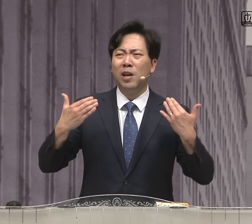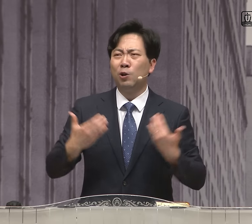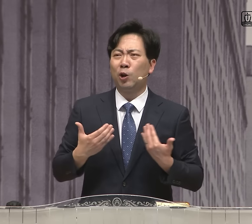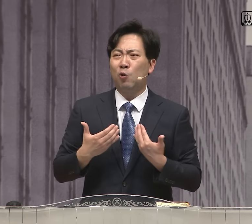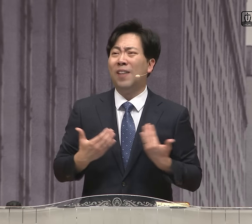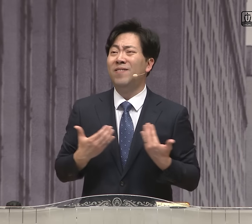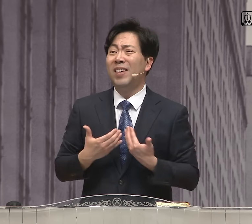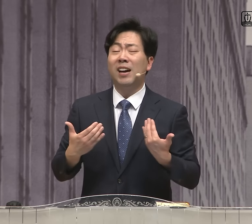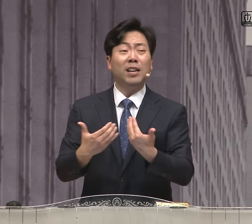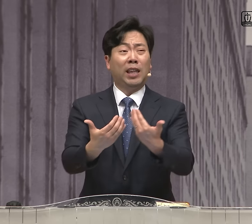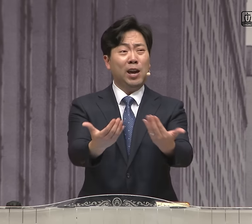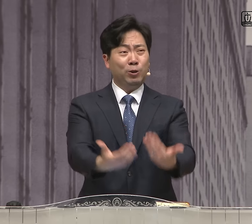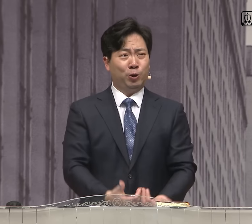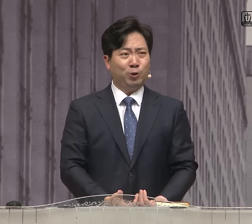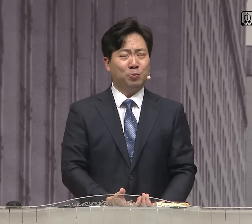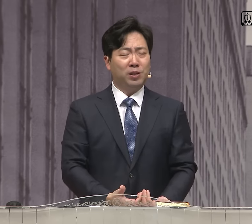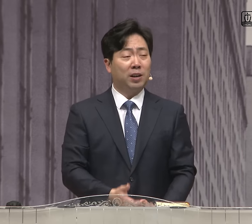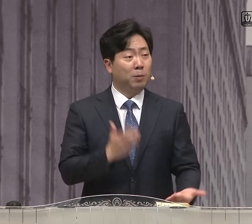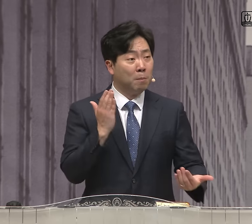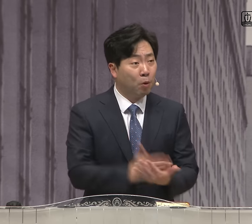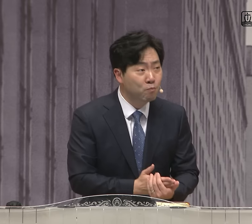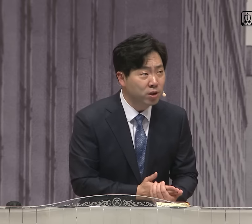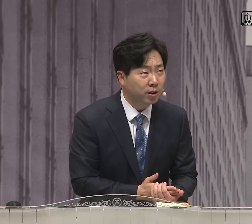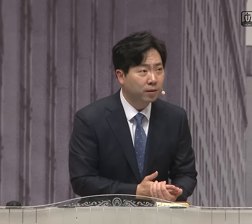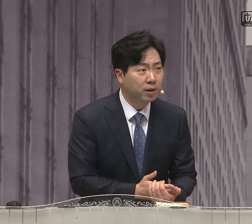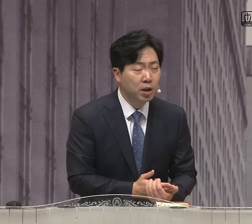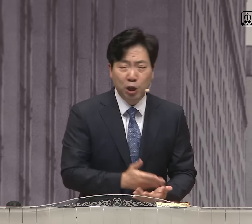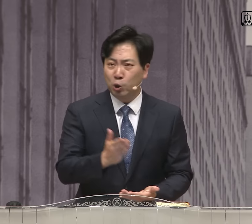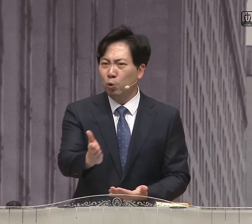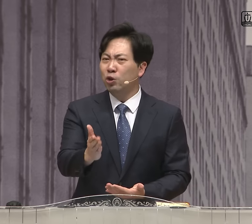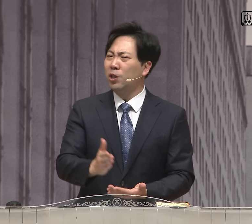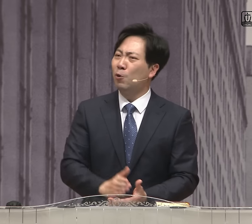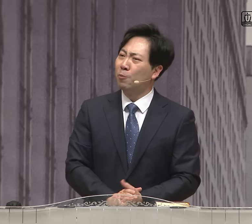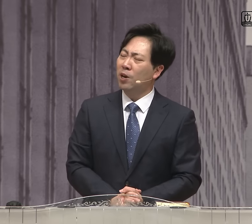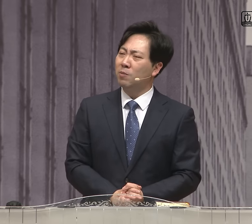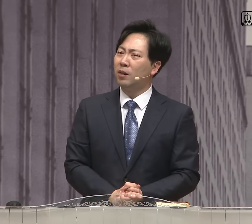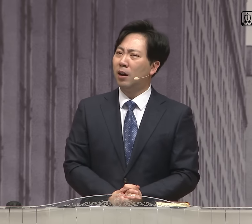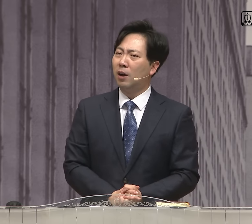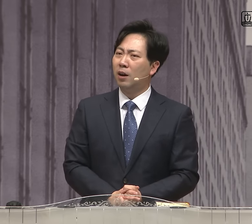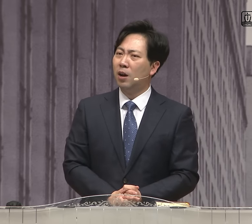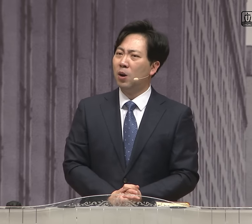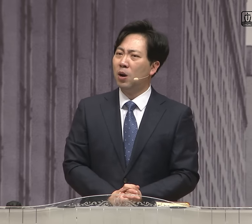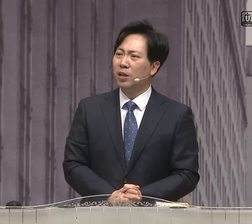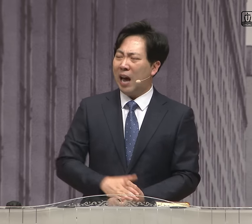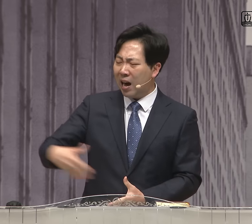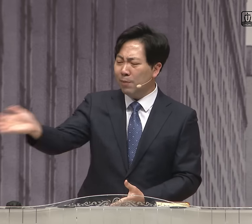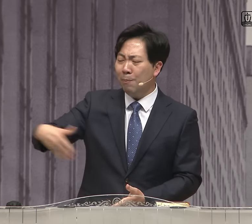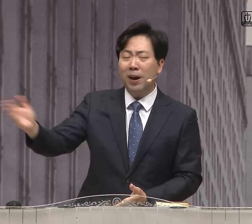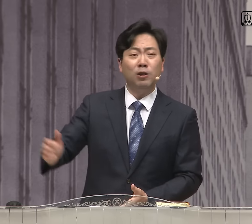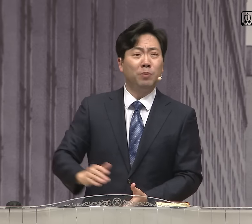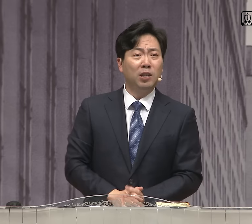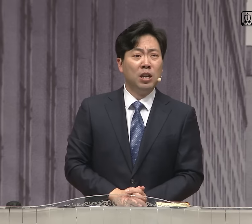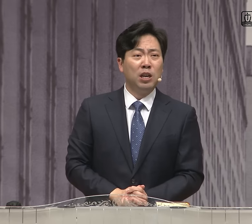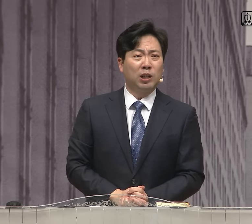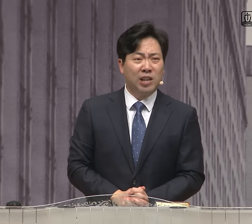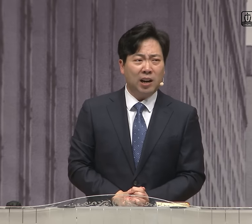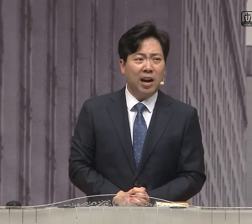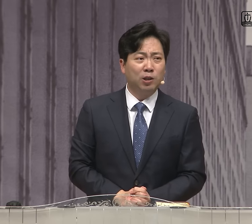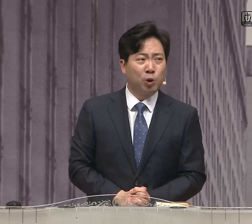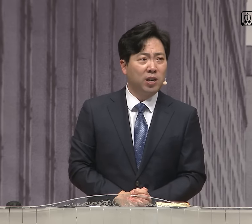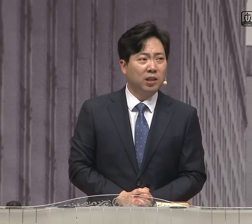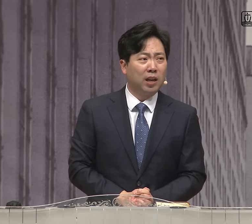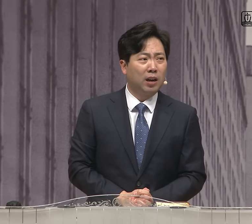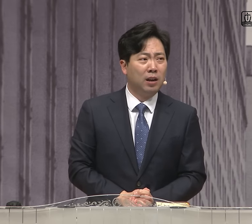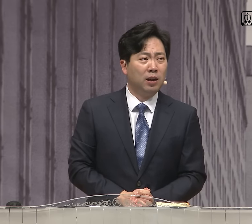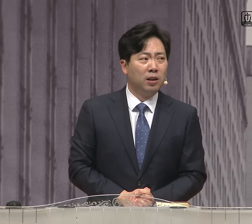너무나 은혜롭게 관대하게 대해주셨습니다라는 본문이에요. 이게 존 뉴턴의 고백입니다. 사람을 팔아넘긴 이